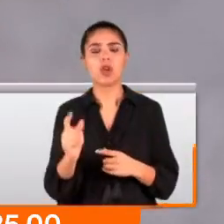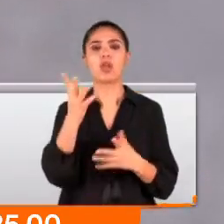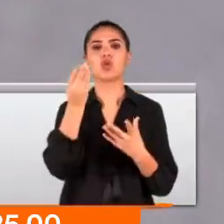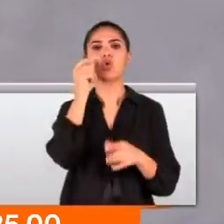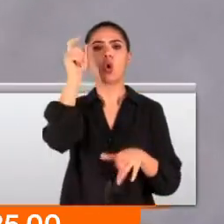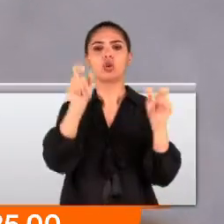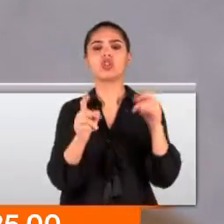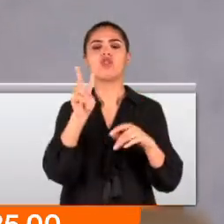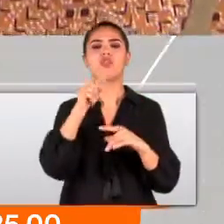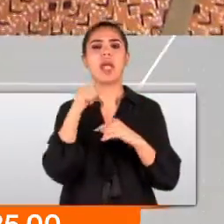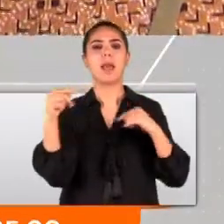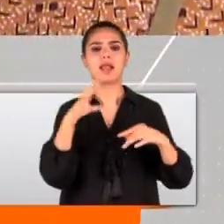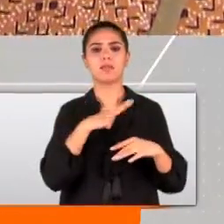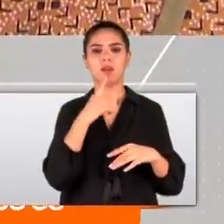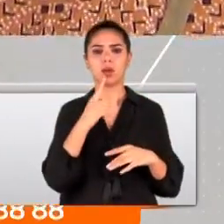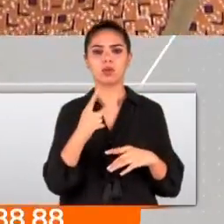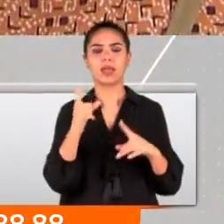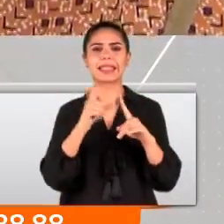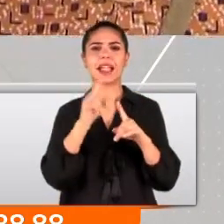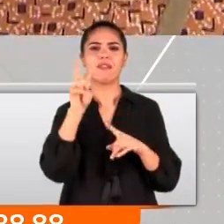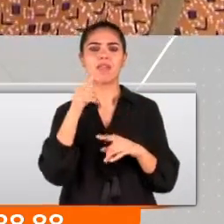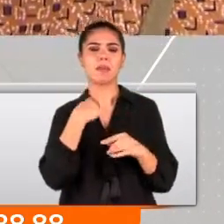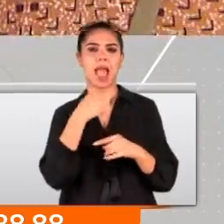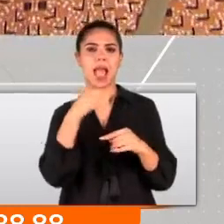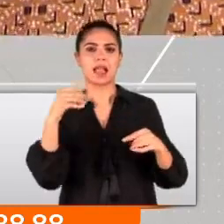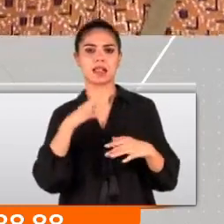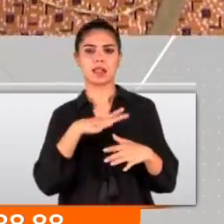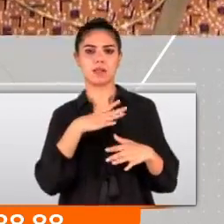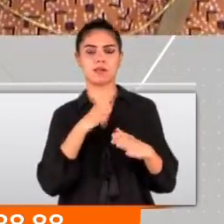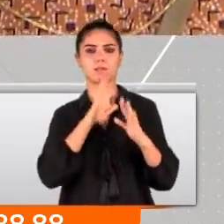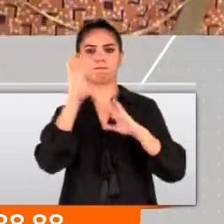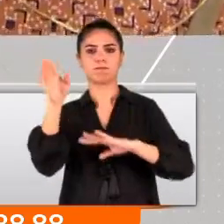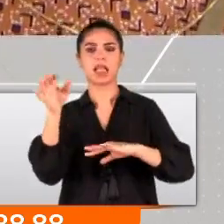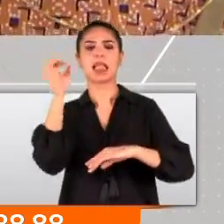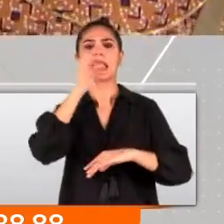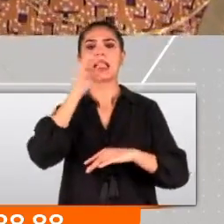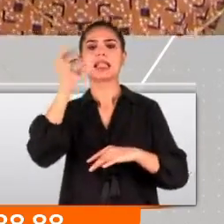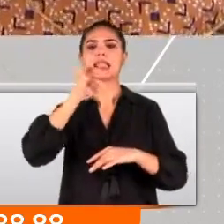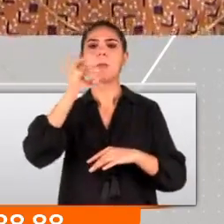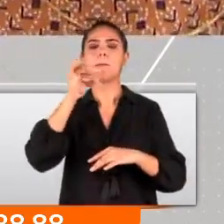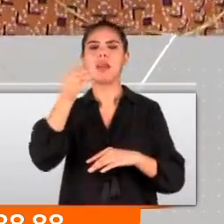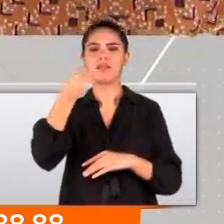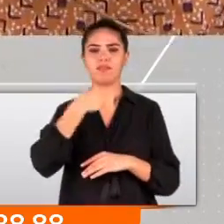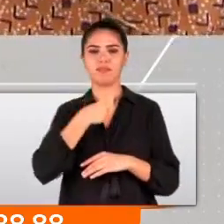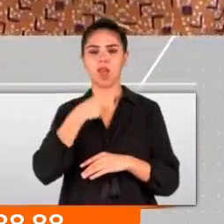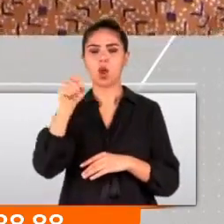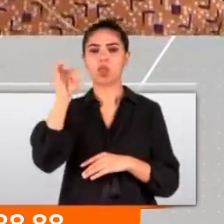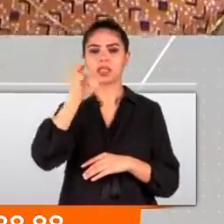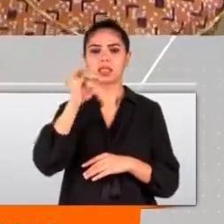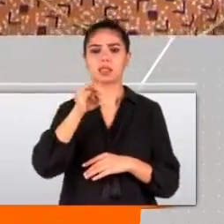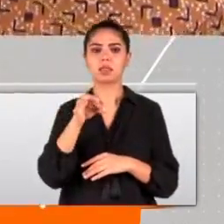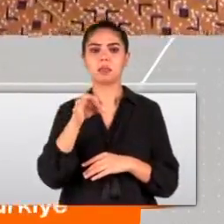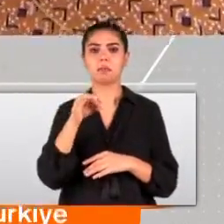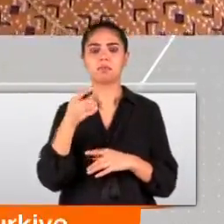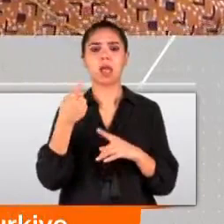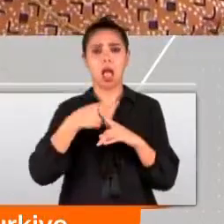vitamin eksikliğinden şikayetçi. Ciddi bir D vitamini eksikliğimiz var. Gittiğimde damla veriyorlar, bebeklere verilen damla. O damla da ne kadar